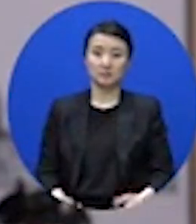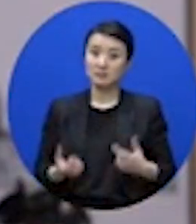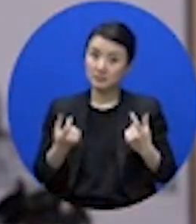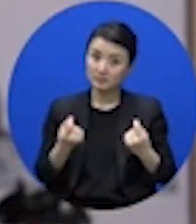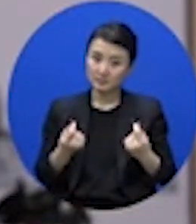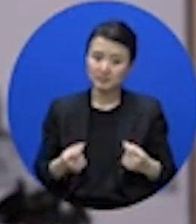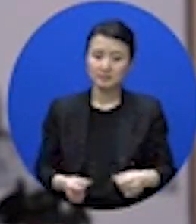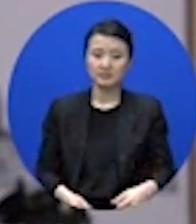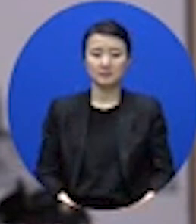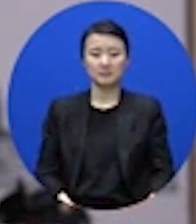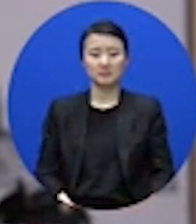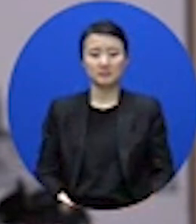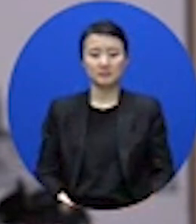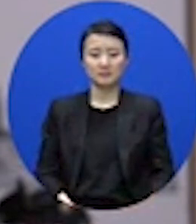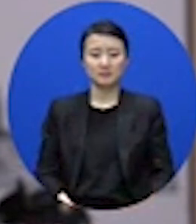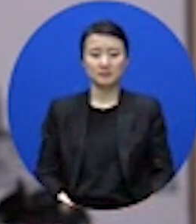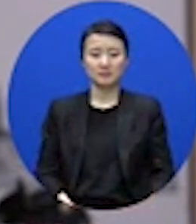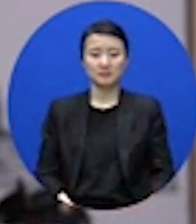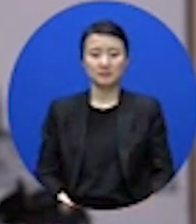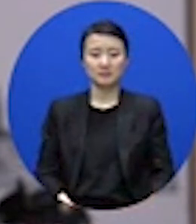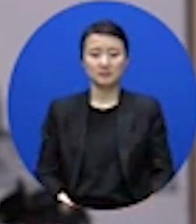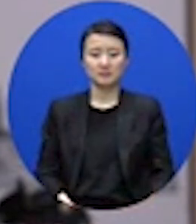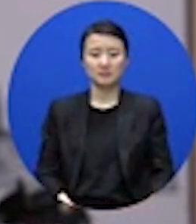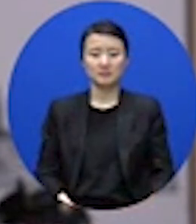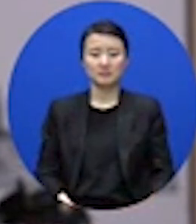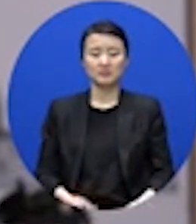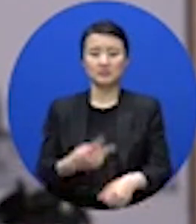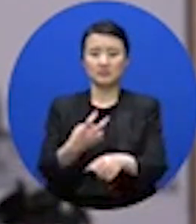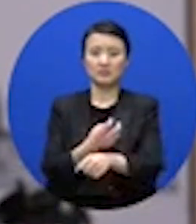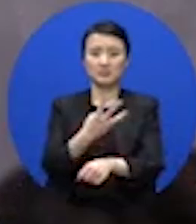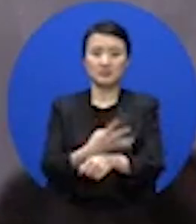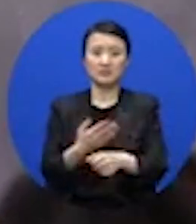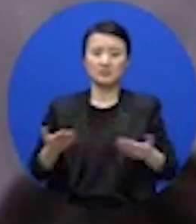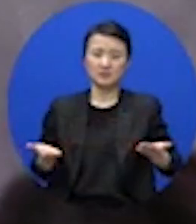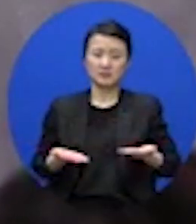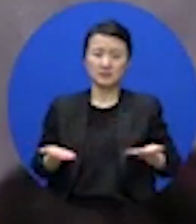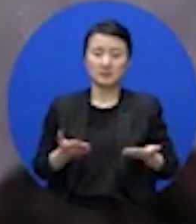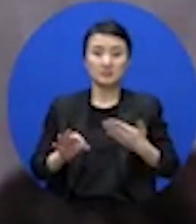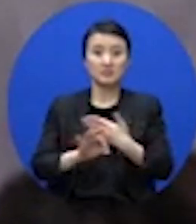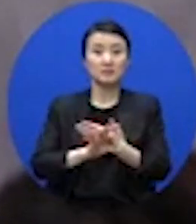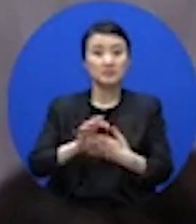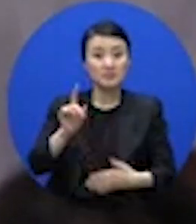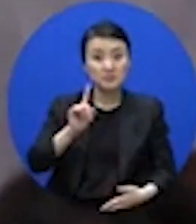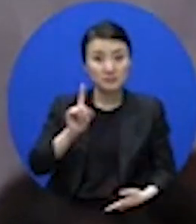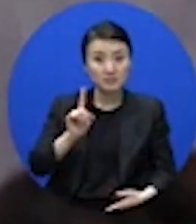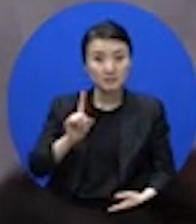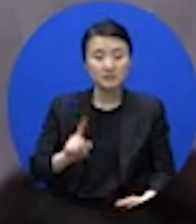있어요. 근데 여러분 계속 24시간 일만 하면 어떻게 돼요?